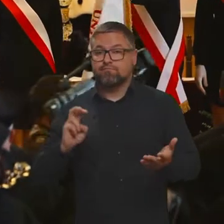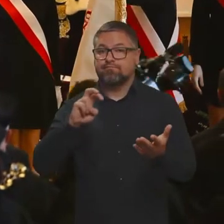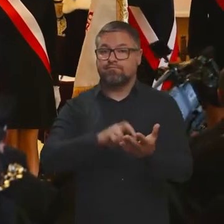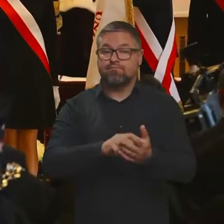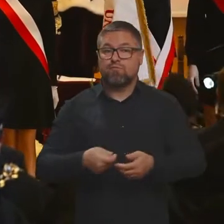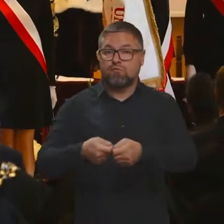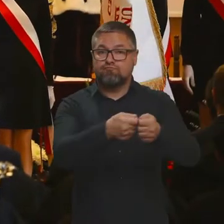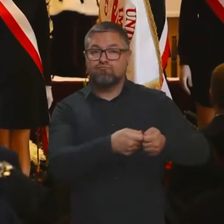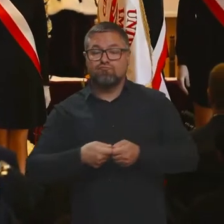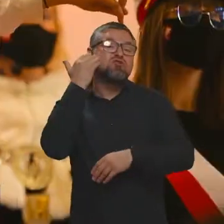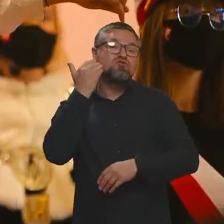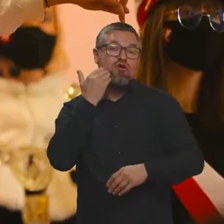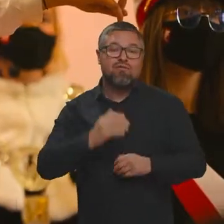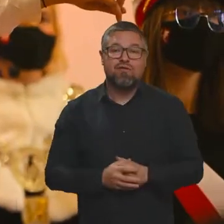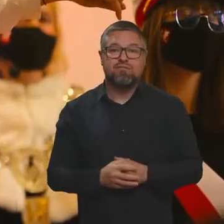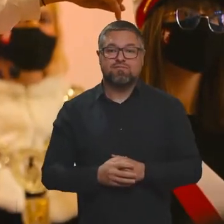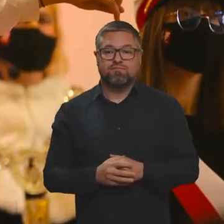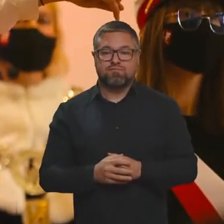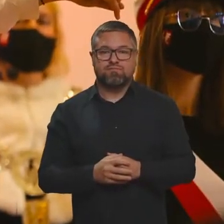Wstępując do wspólnoty akademickiej